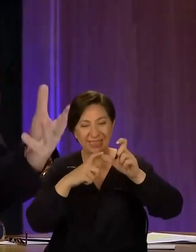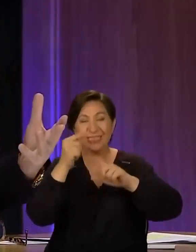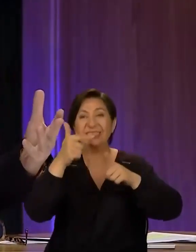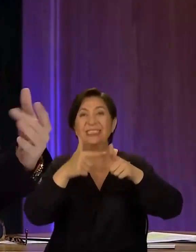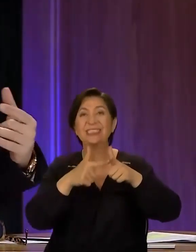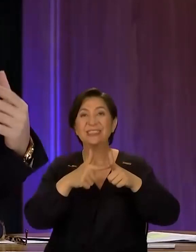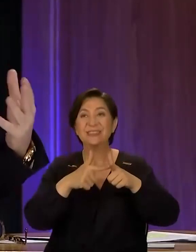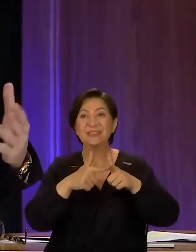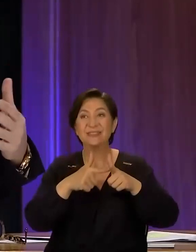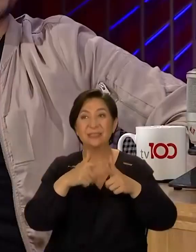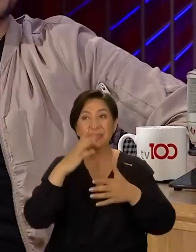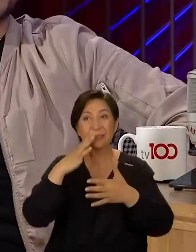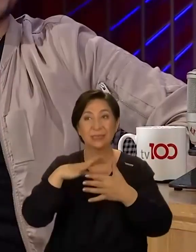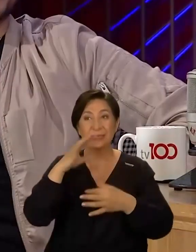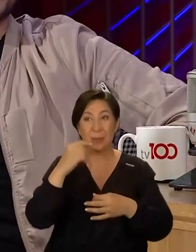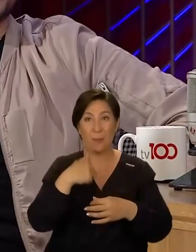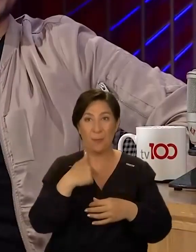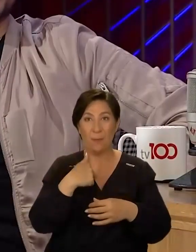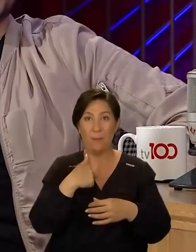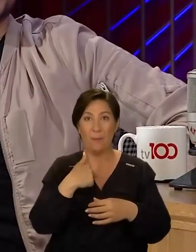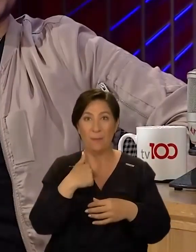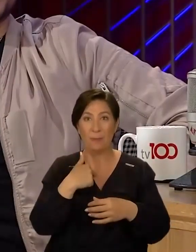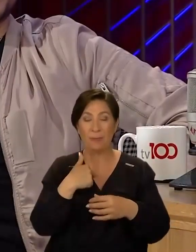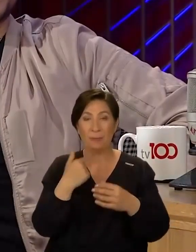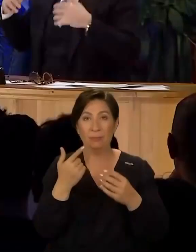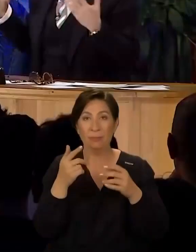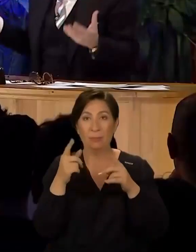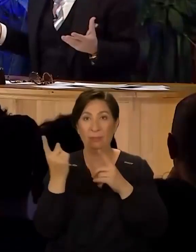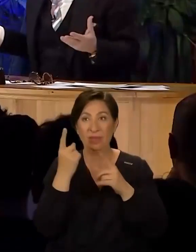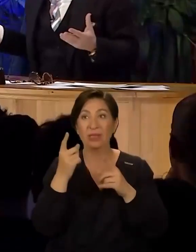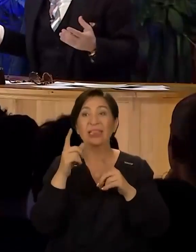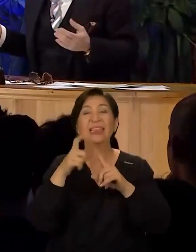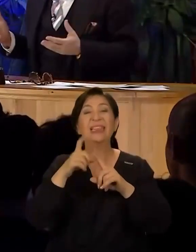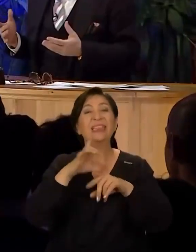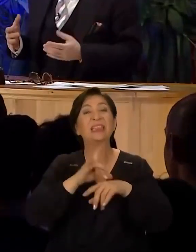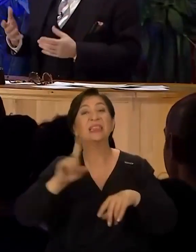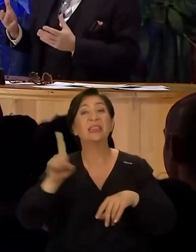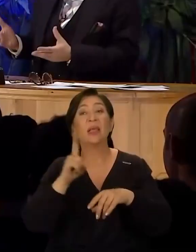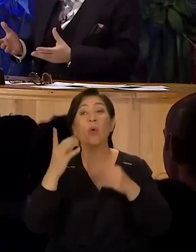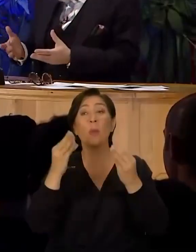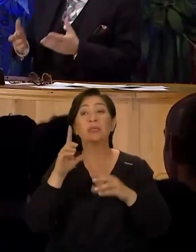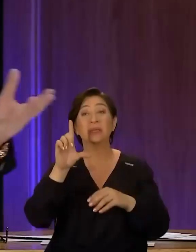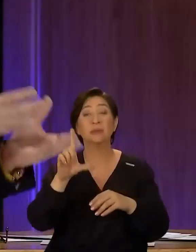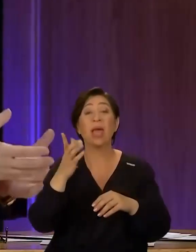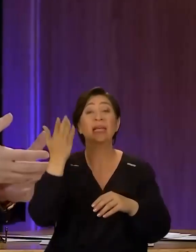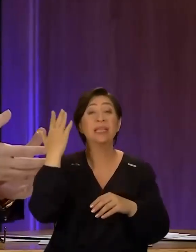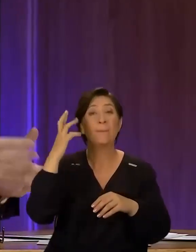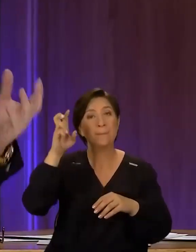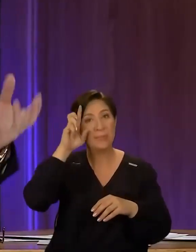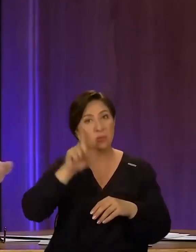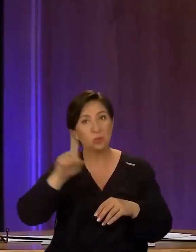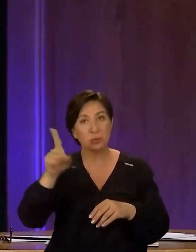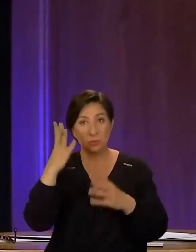Posesif insanları ben bulmuşlar. Ben onlardan biriyim. Posesyon çok var ama tabii tedaviye muhtaç. Yani hayır, eskiden canım,